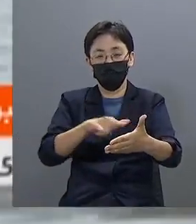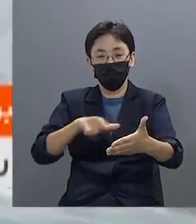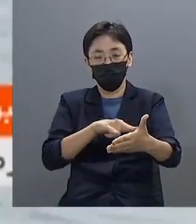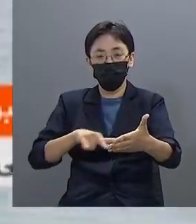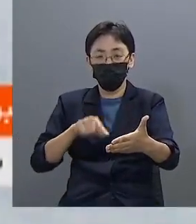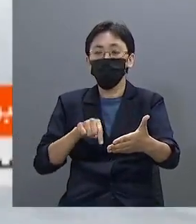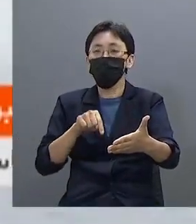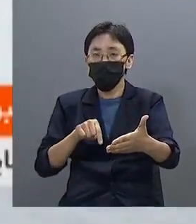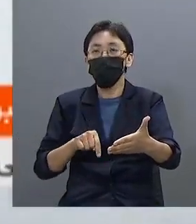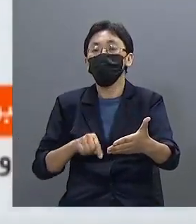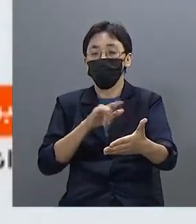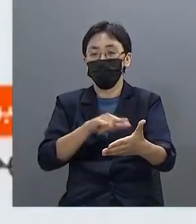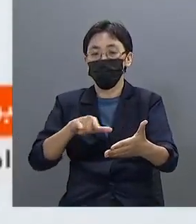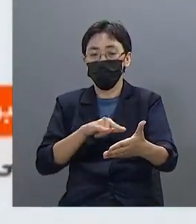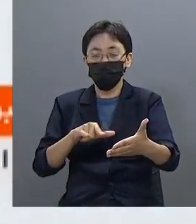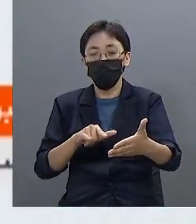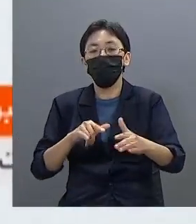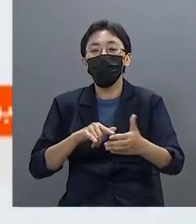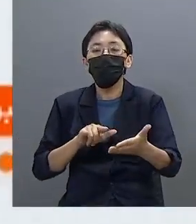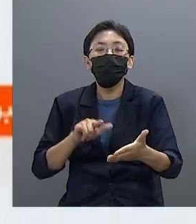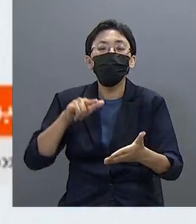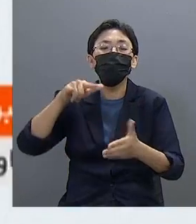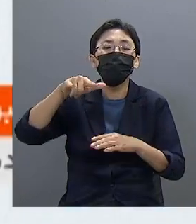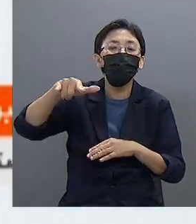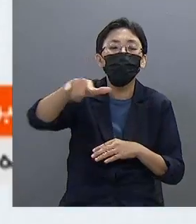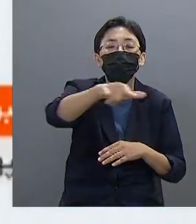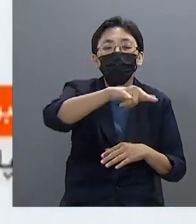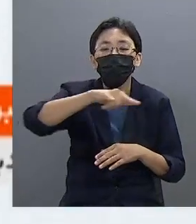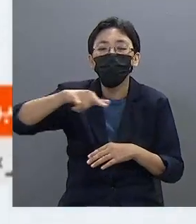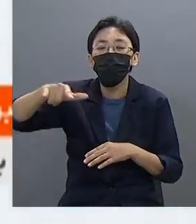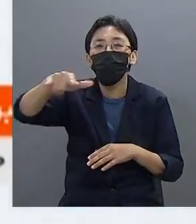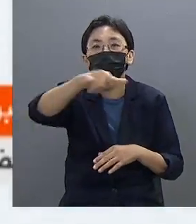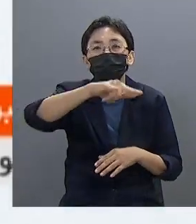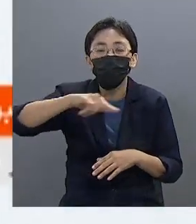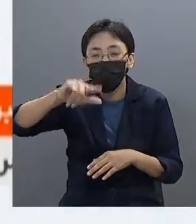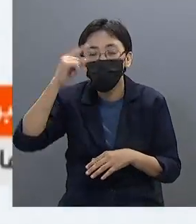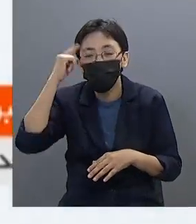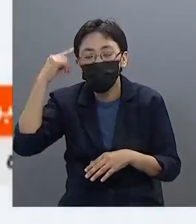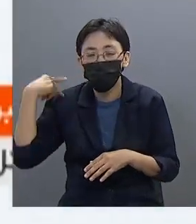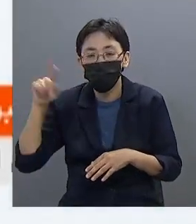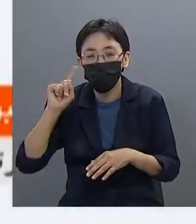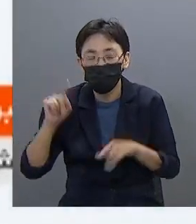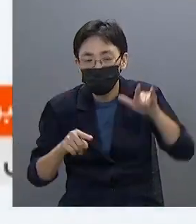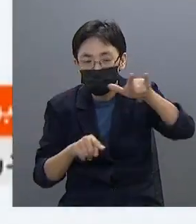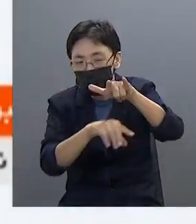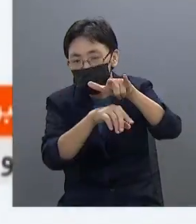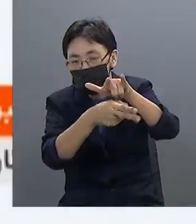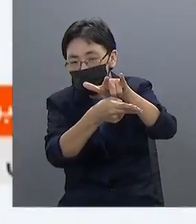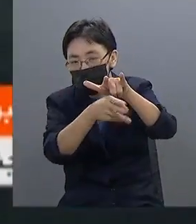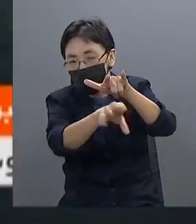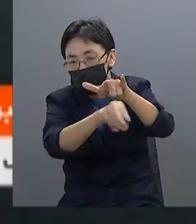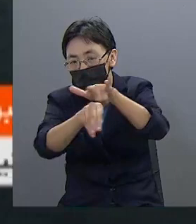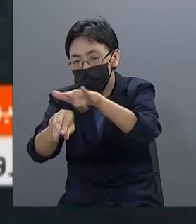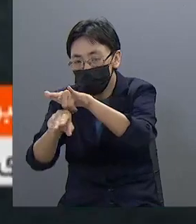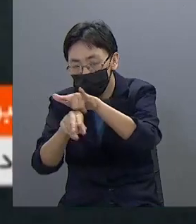านี้ค่ะจะบินอยู่เหนือหน้าน้ำของมหาสมุทรอินเดียและคาดว่าจะมีประโยชน์ในการเก็บข้อมูลแล้วก็เฝ้าระวังบริเวณหน้าน้ำ